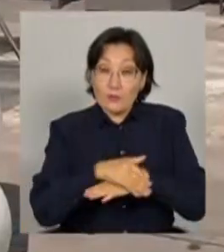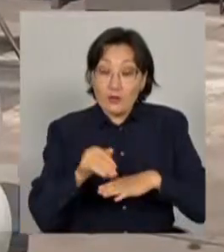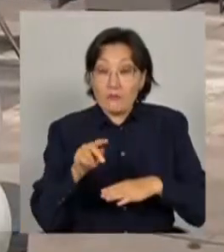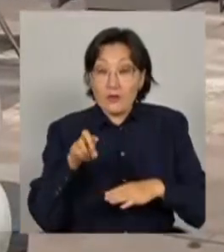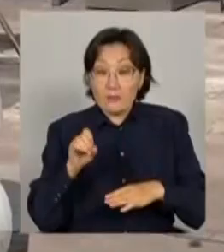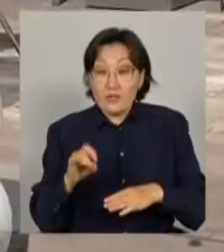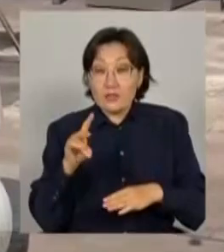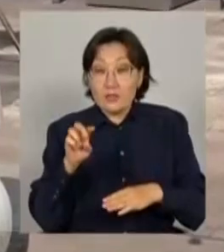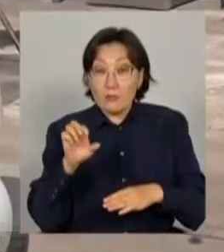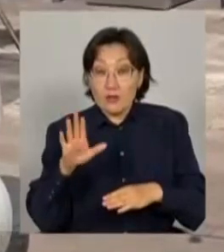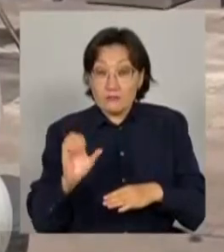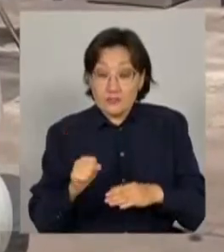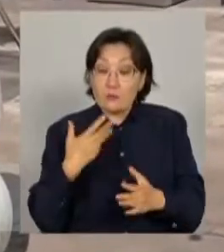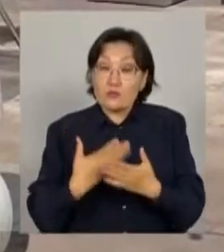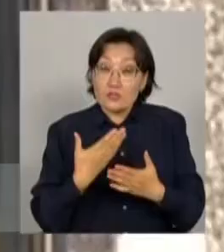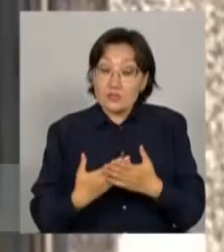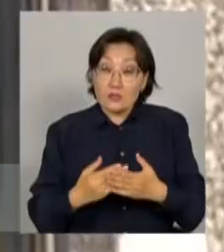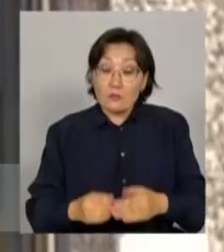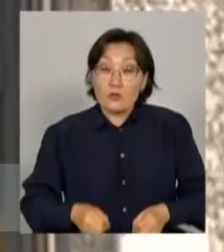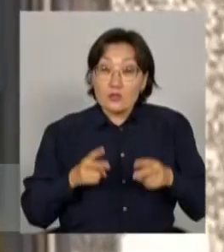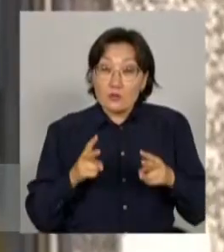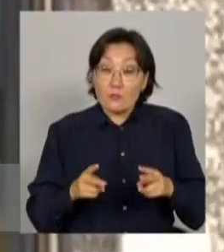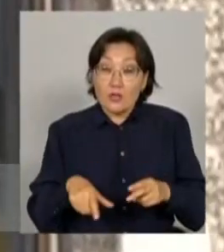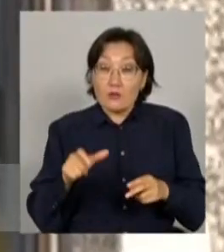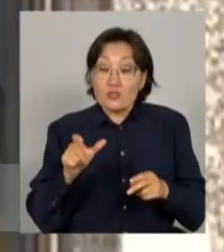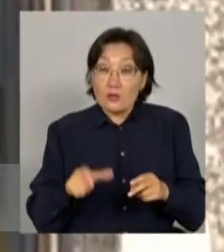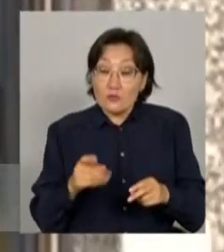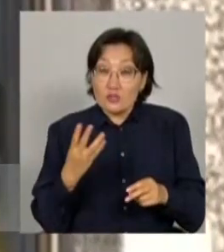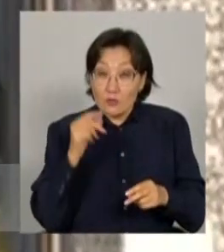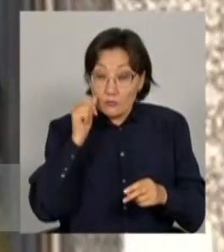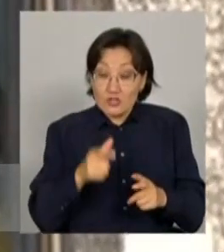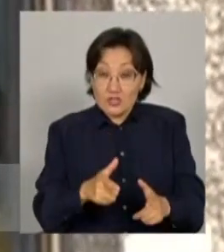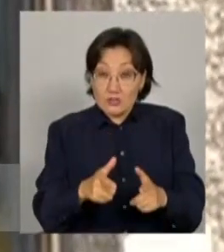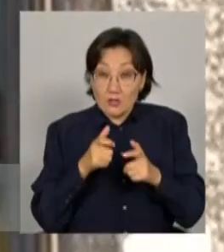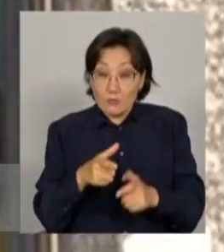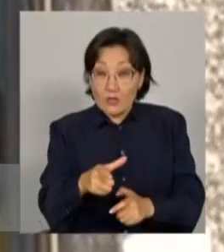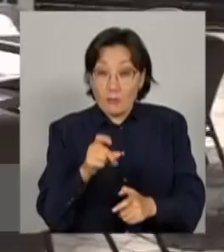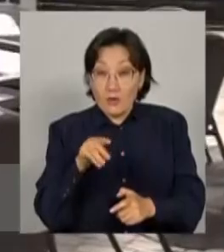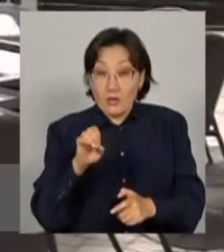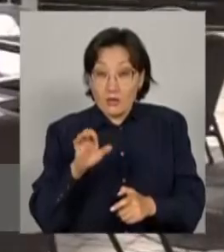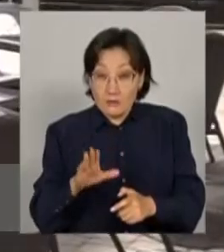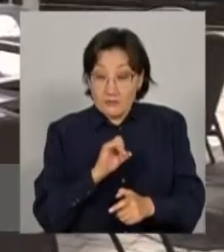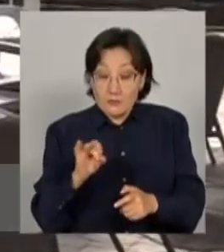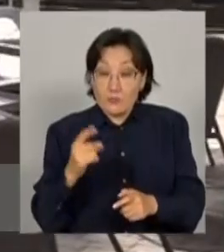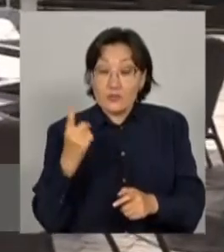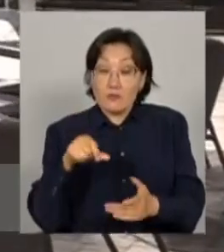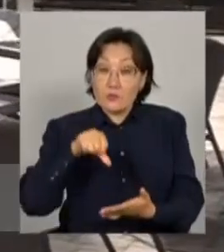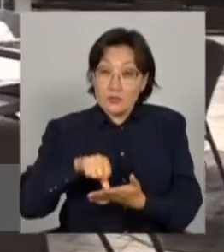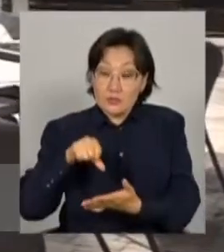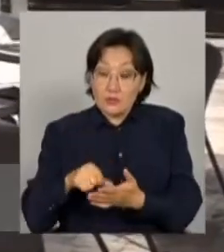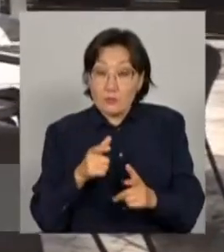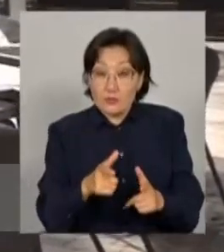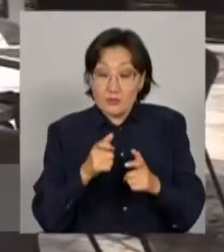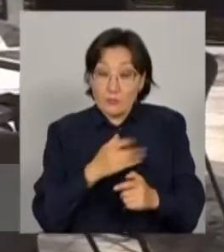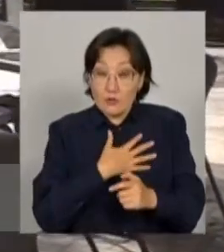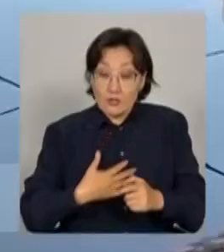Аль-Фараби Назарбаева. Предположительно, злоумышленников было четверо. Мужчины стреляли из пистолета Макарова. Одного из участников